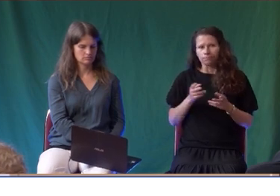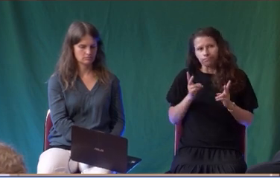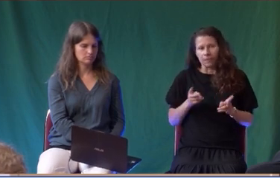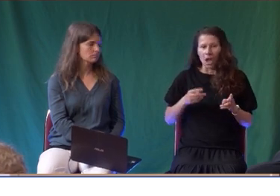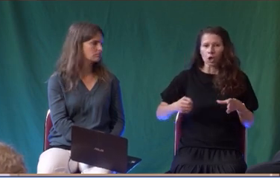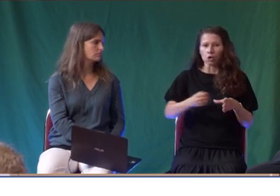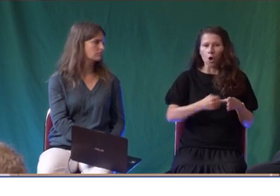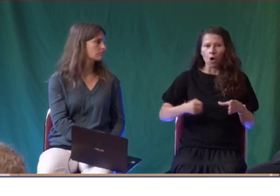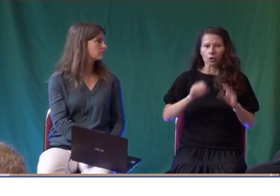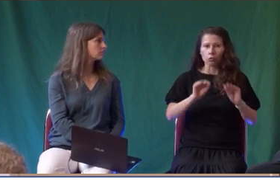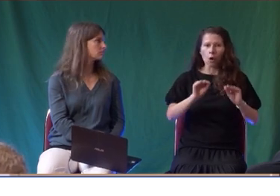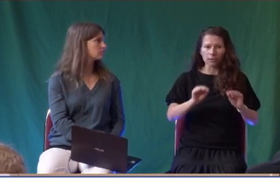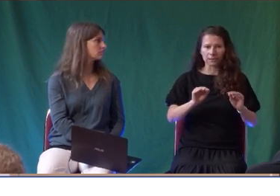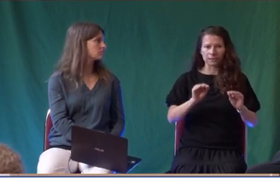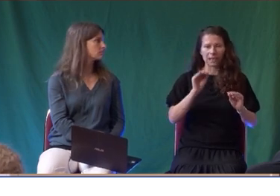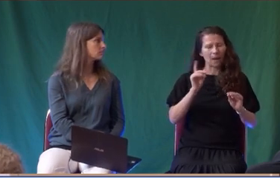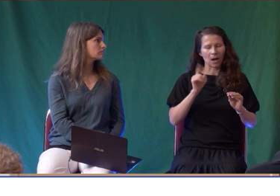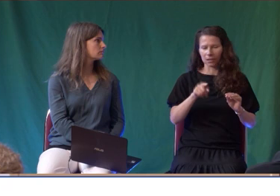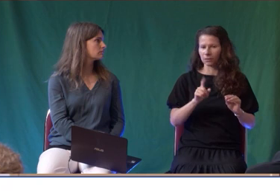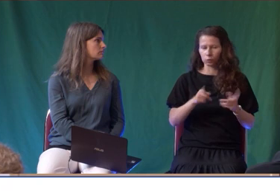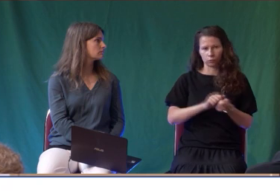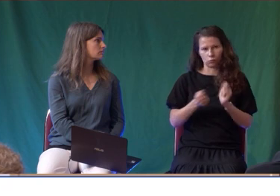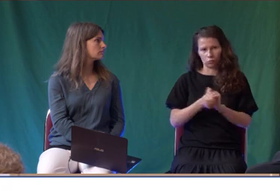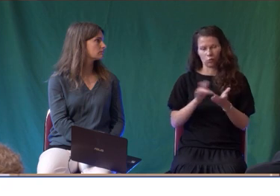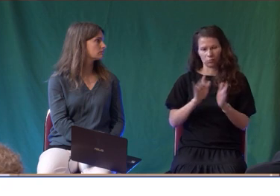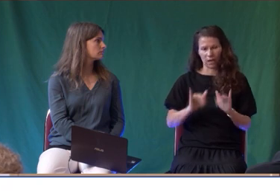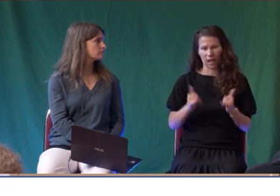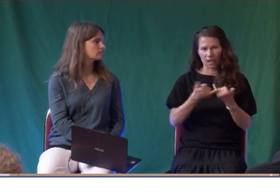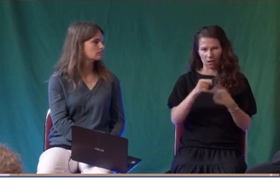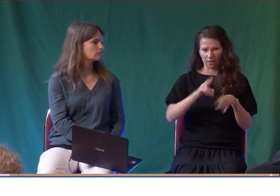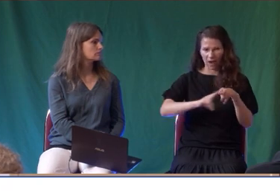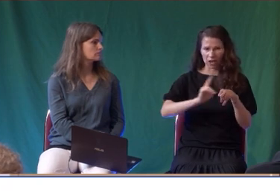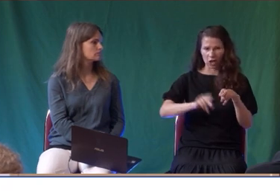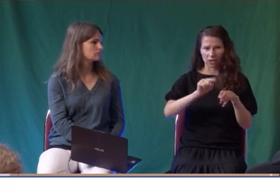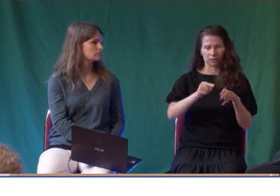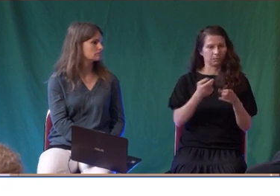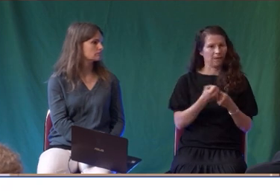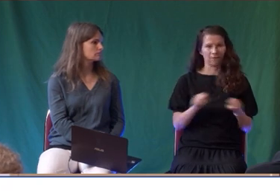abändern weil die Eltern nicht freigestellt wurden in den Werkstätten